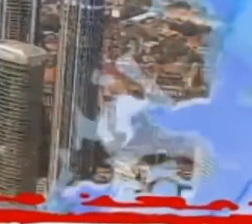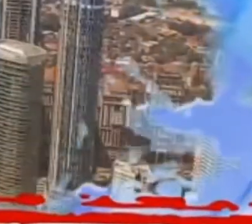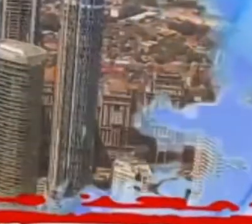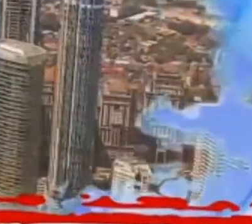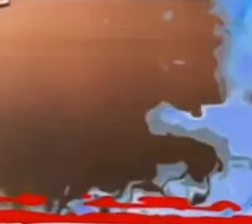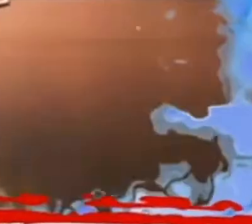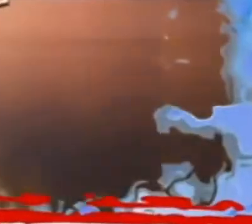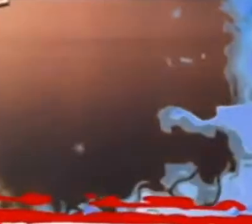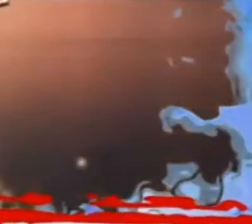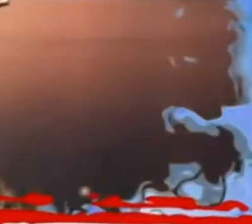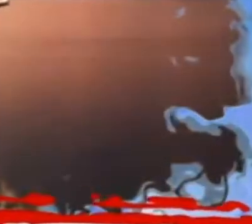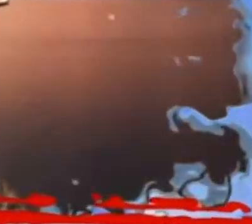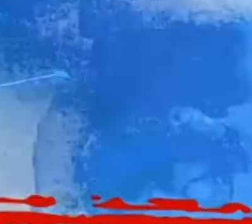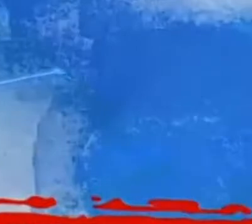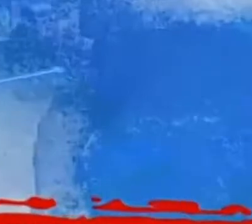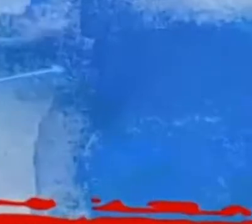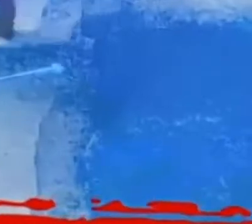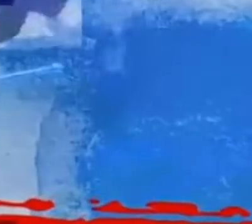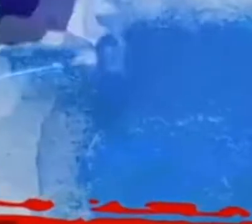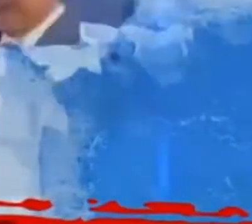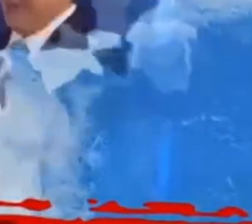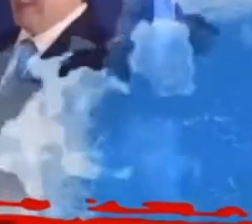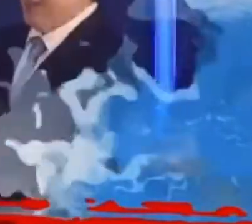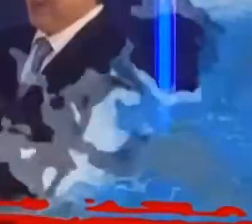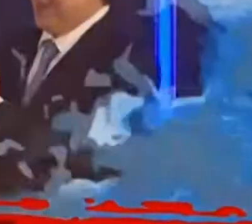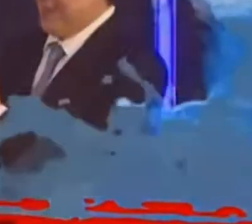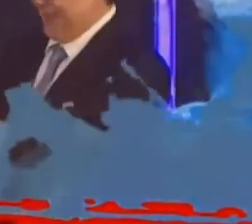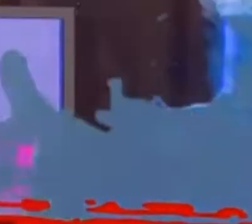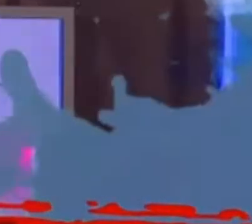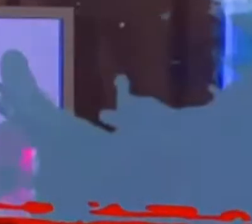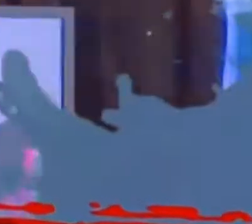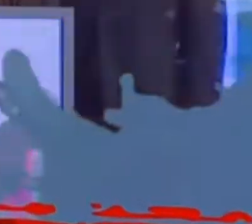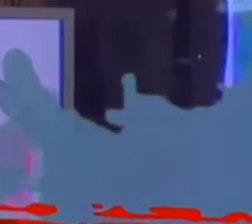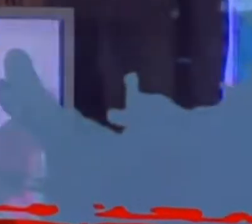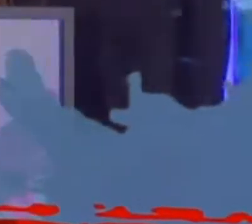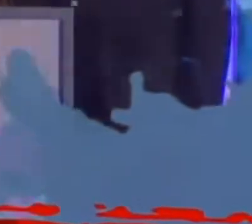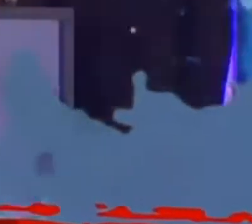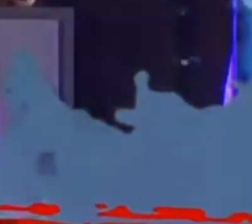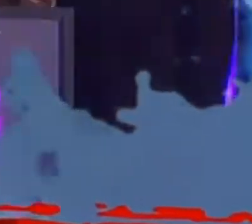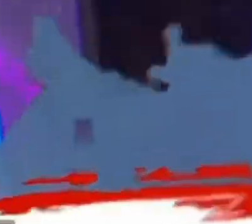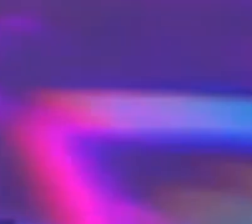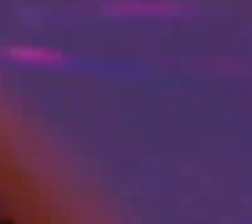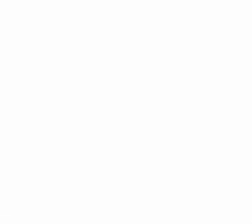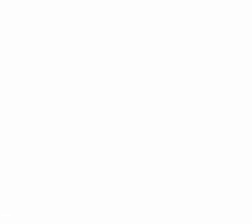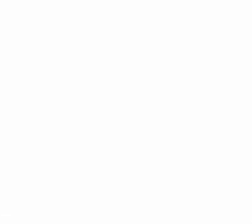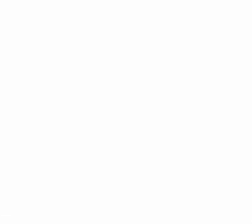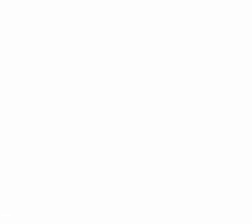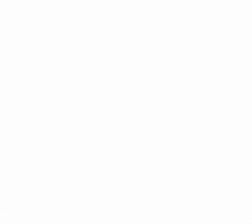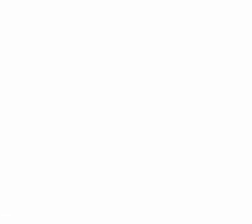Dan membina sebuah masyarakat progresif yang akan menggunakan sains dan teknologi moden.